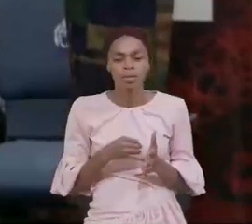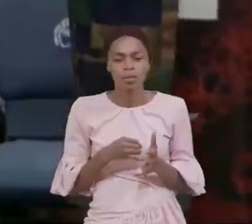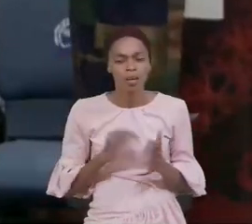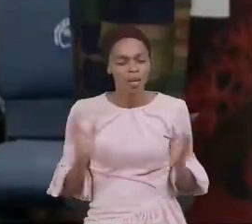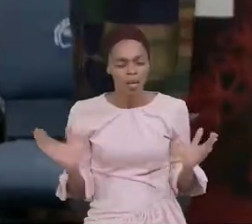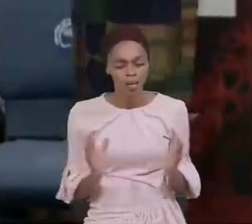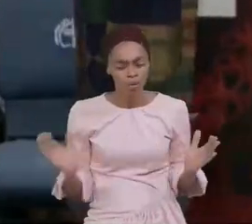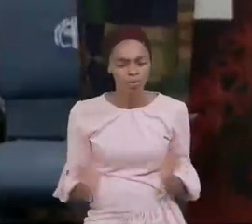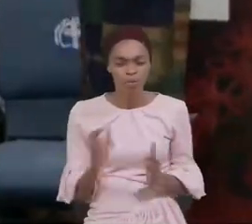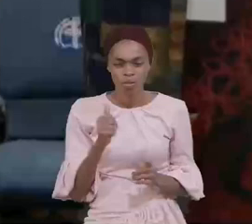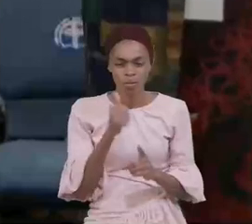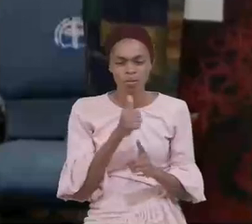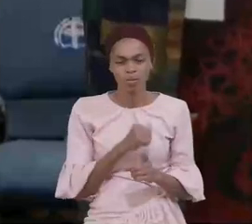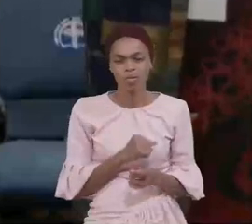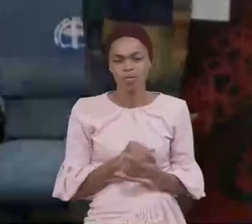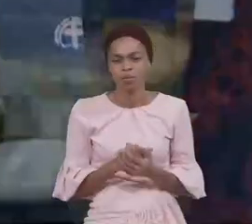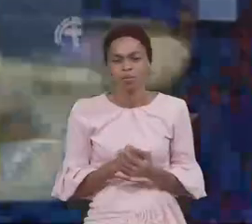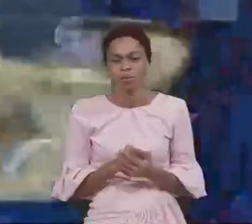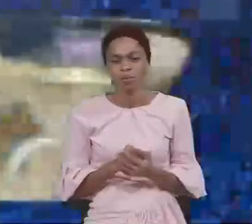motivez-vous.